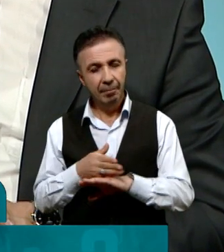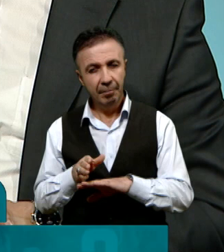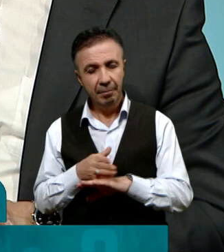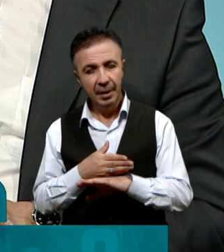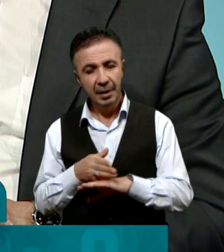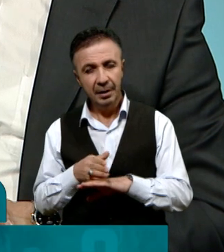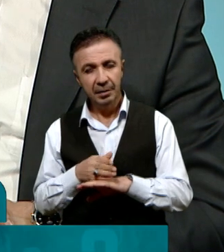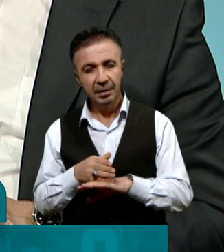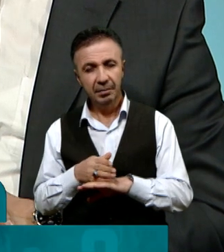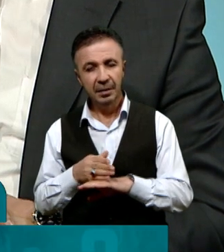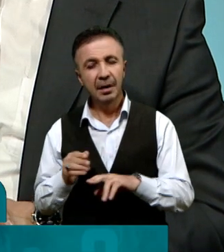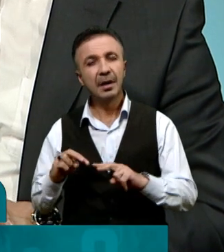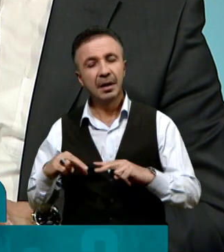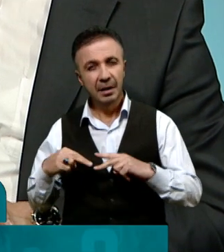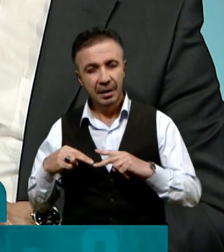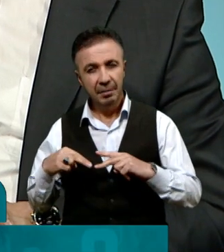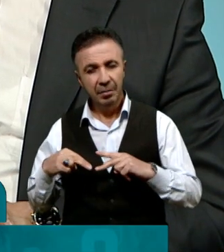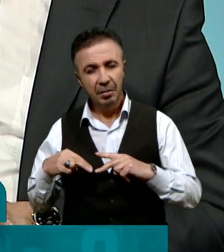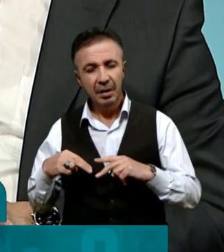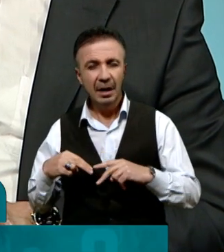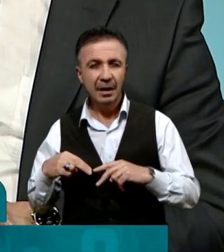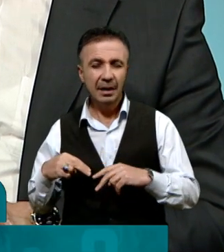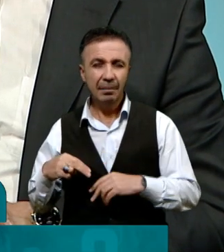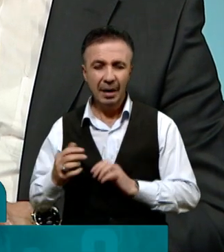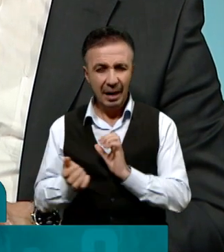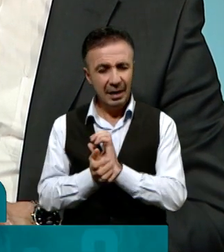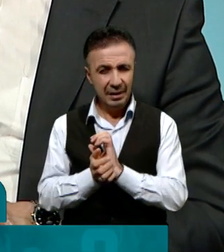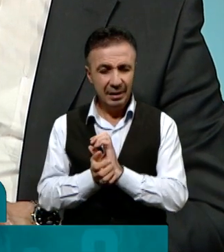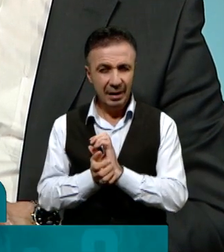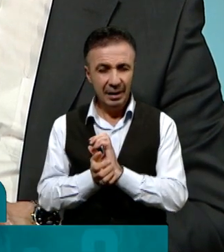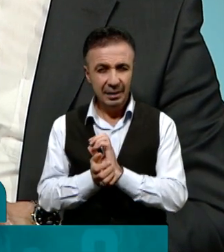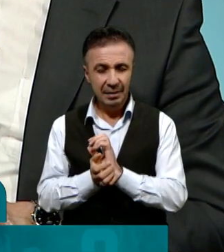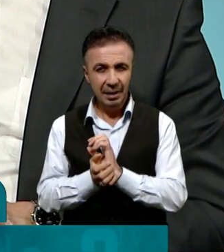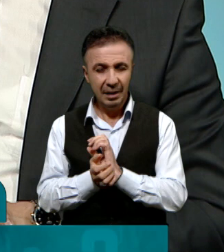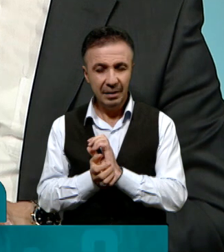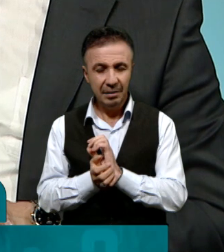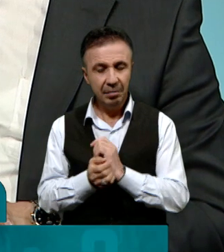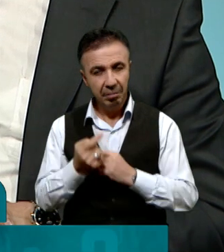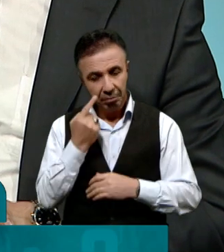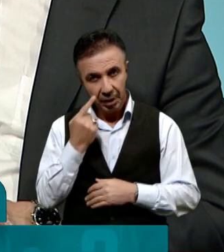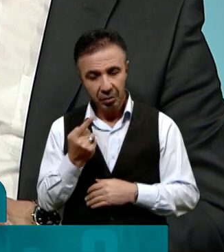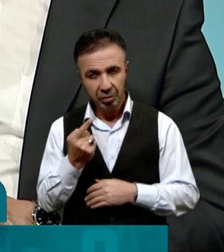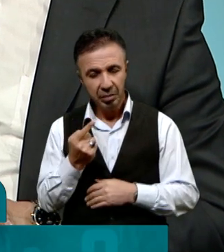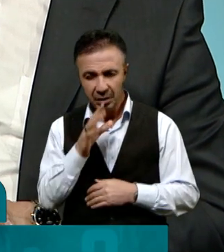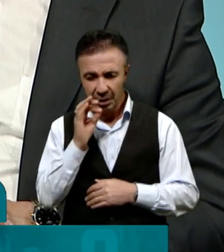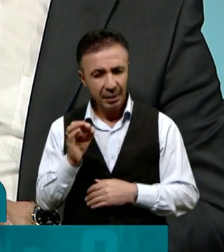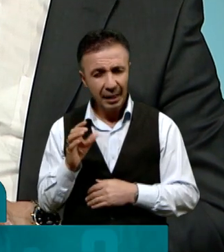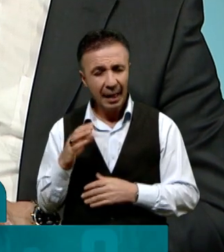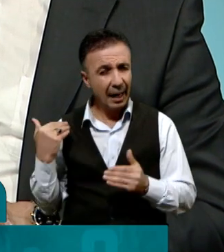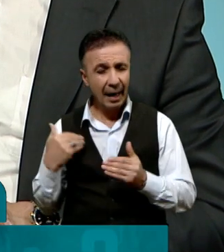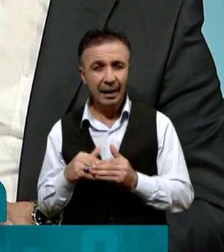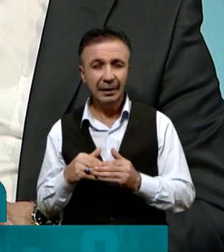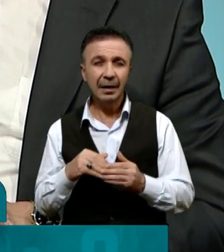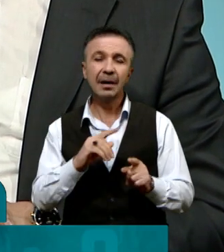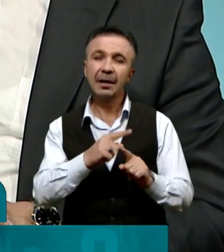sonra mirasçılara ne çetresi çıkartılıyor. Açıkçası kimin ne kadar hissedar olduğu ne yapılıyor? Ortaya çıkıyor. Öyle çıktığı için bunlar